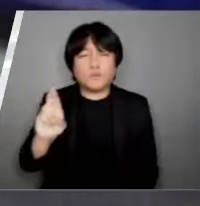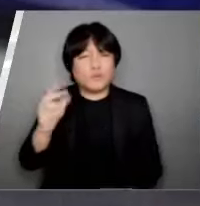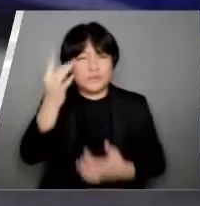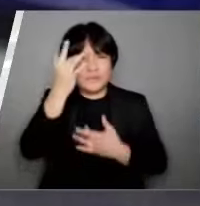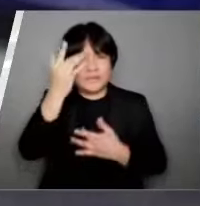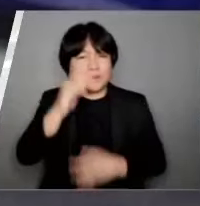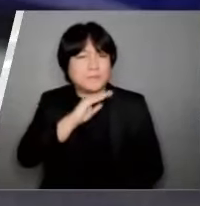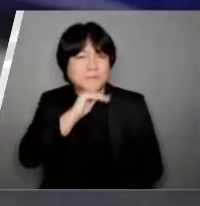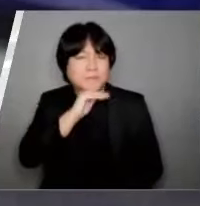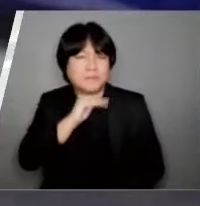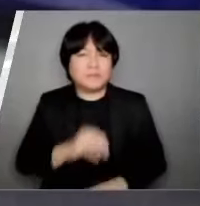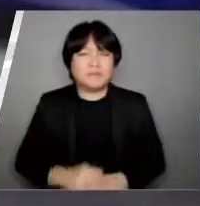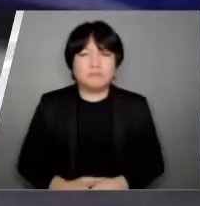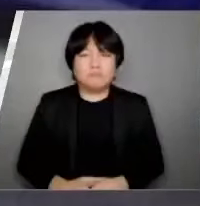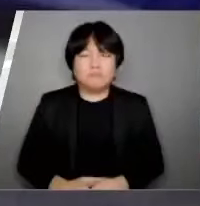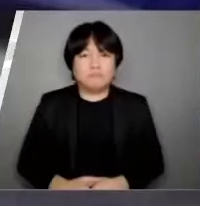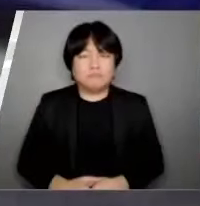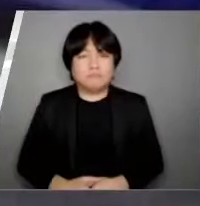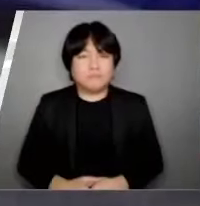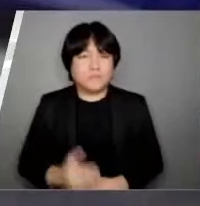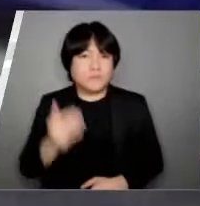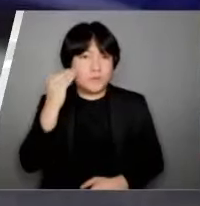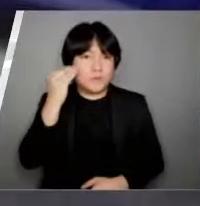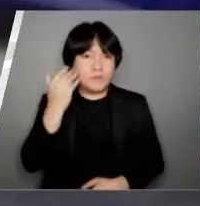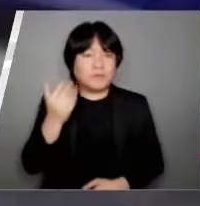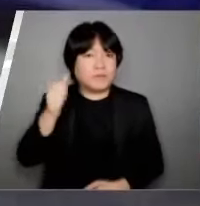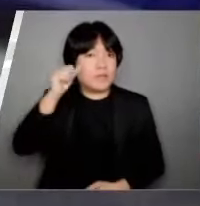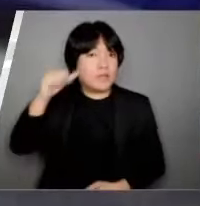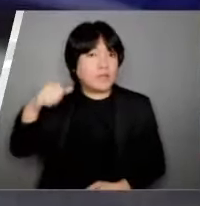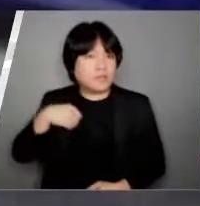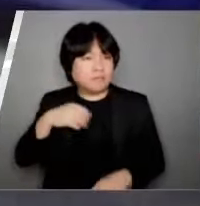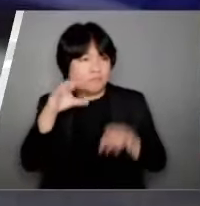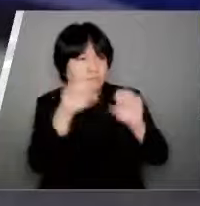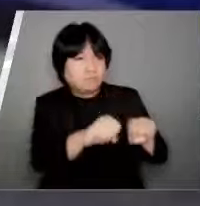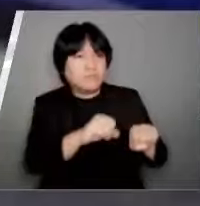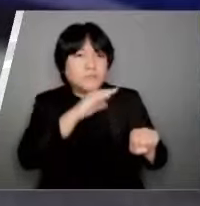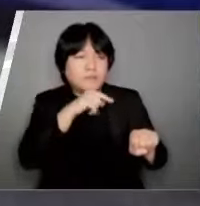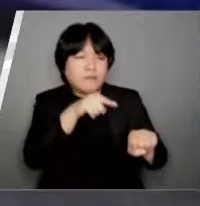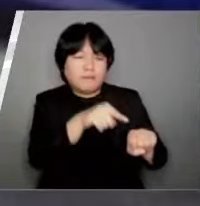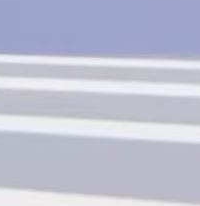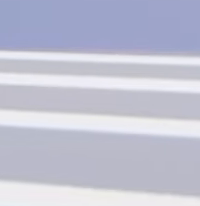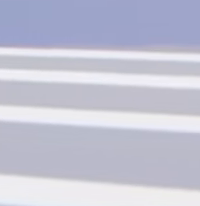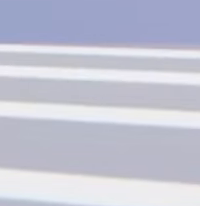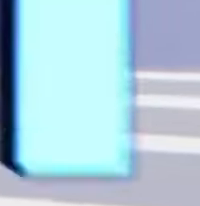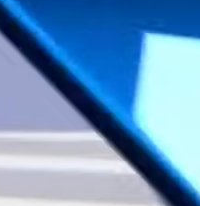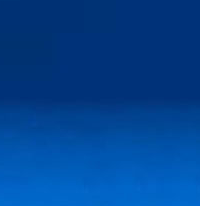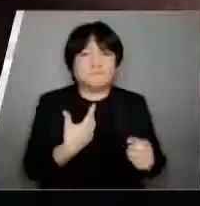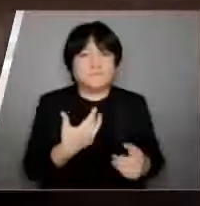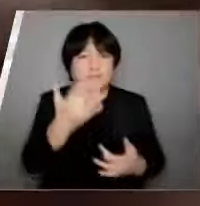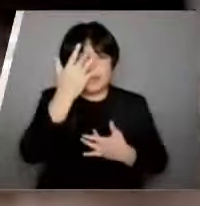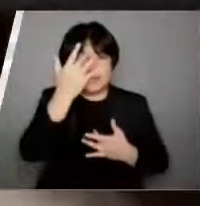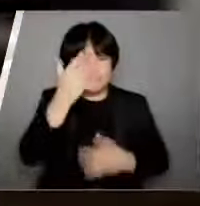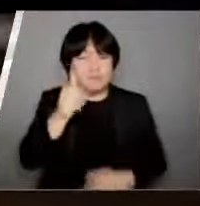ang mga baboy na naharang sa isang checkpoint kahapon. Saksi, si Bernadette Reyes.